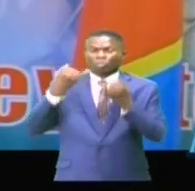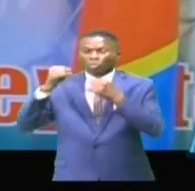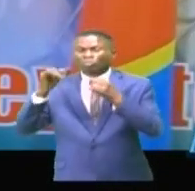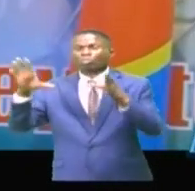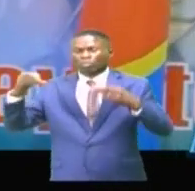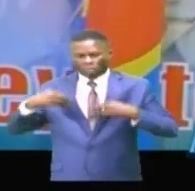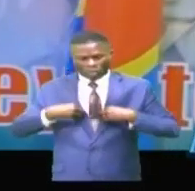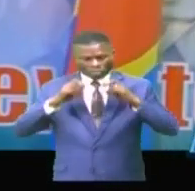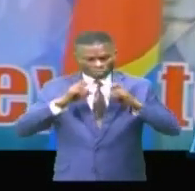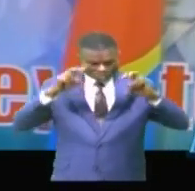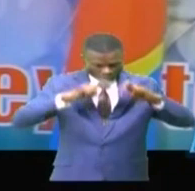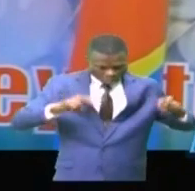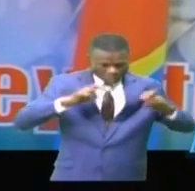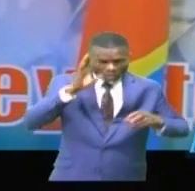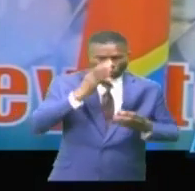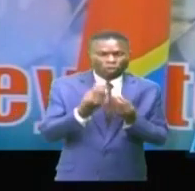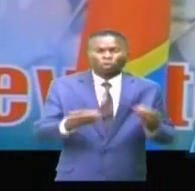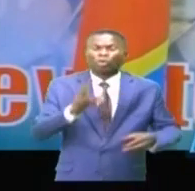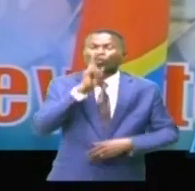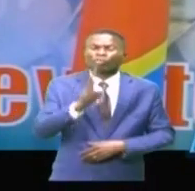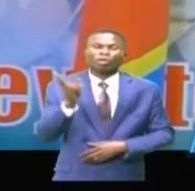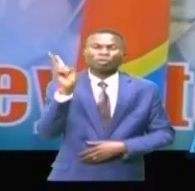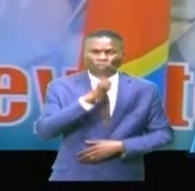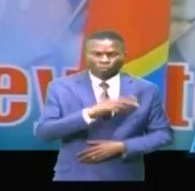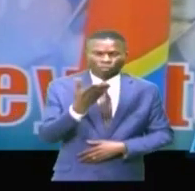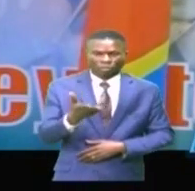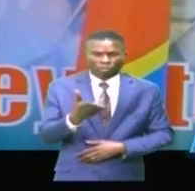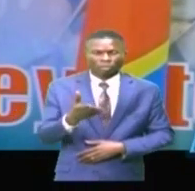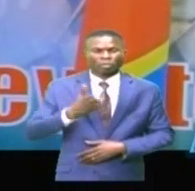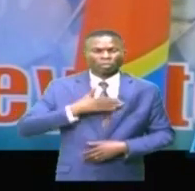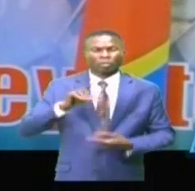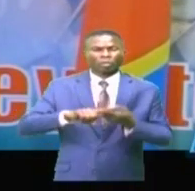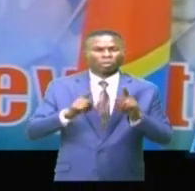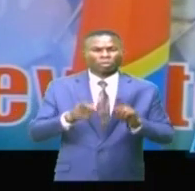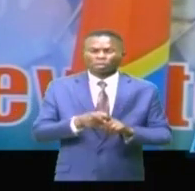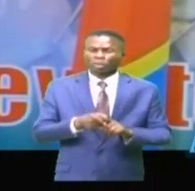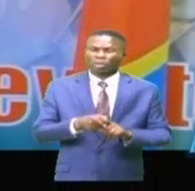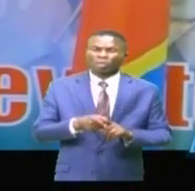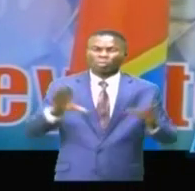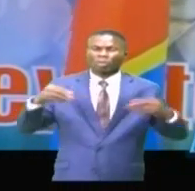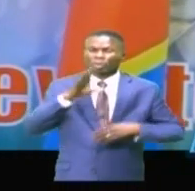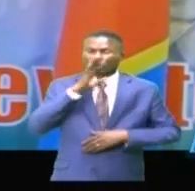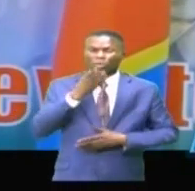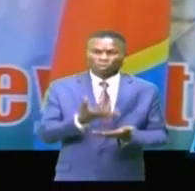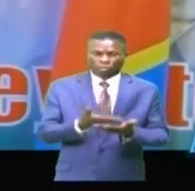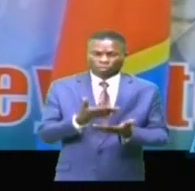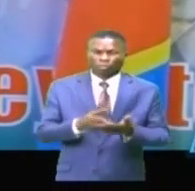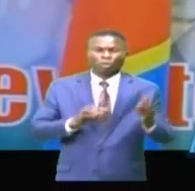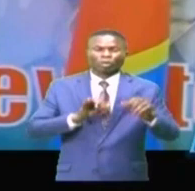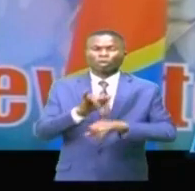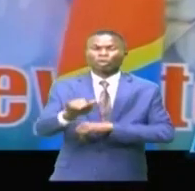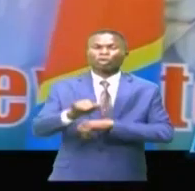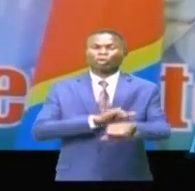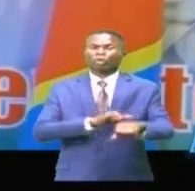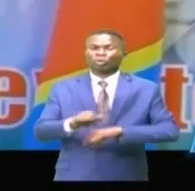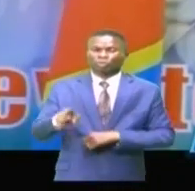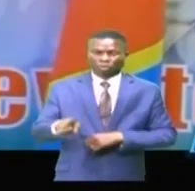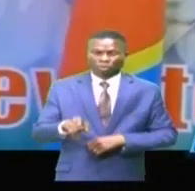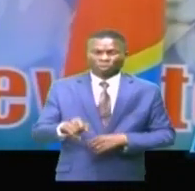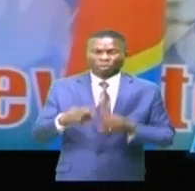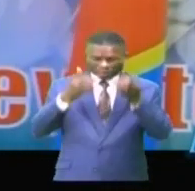je parle sans peur d'être contredit les confrères ont été manipulés et c'est tellement nauséabond